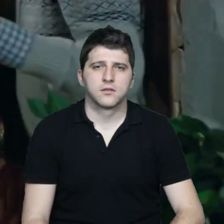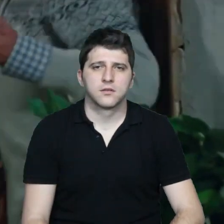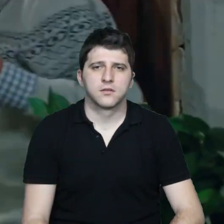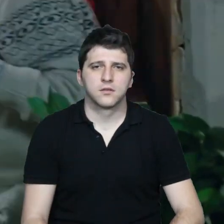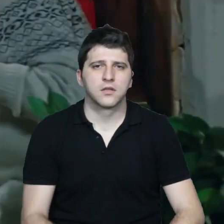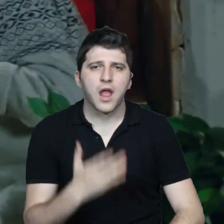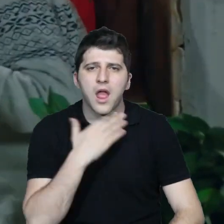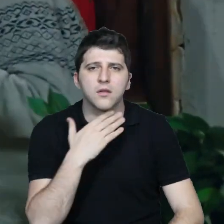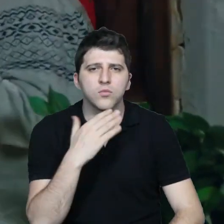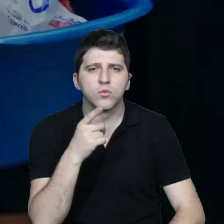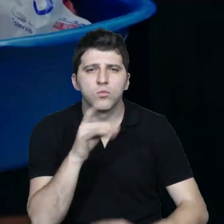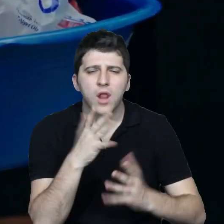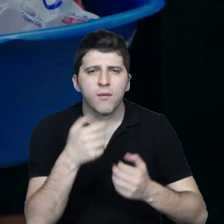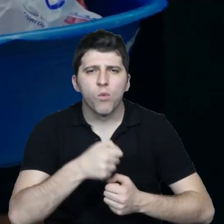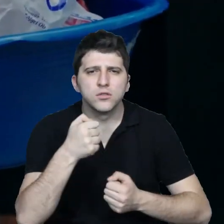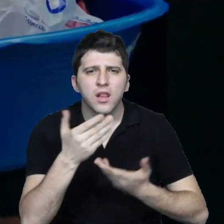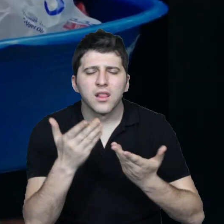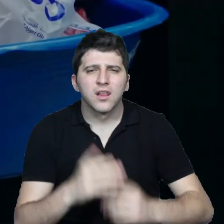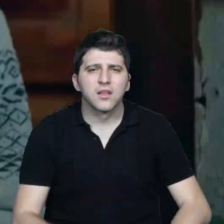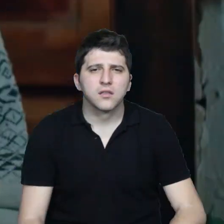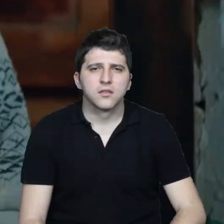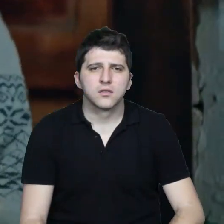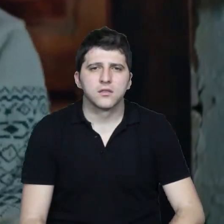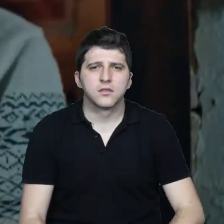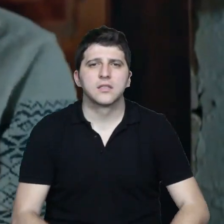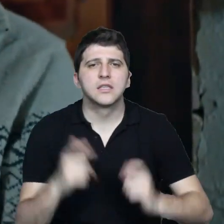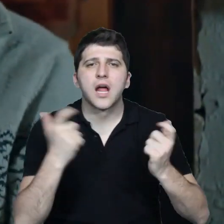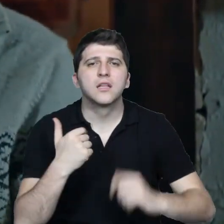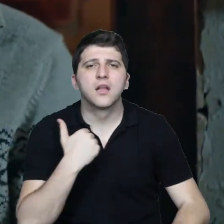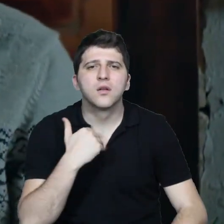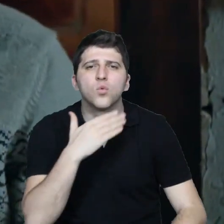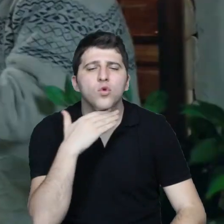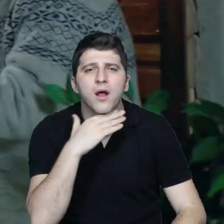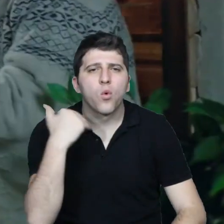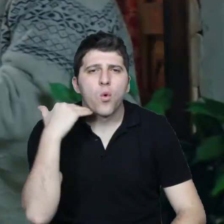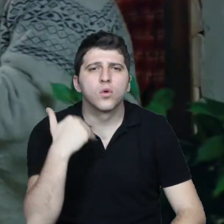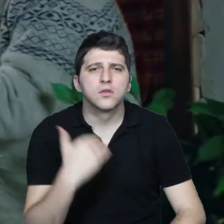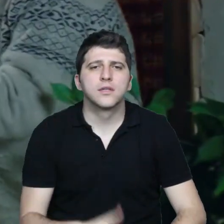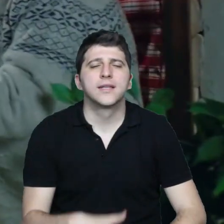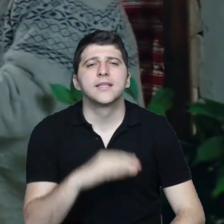Neydi bu? Nedir bu poşetler böyle? Nerede benim kurbanlığım?